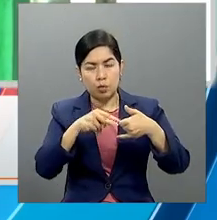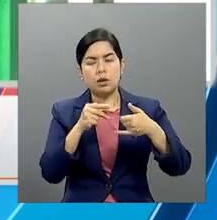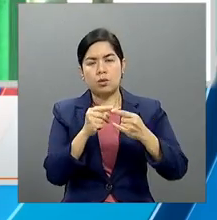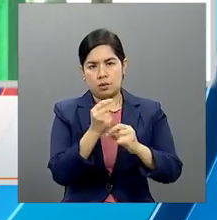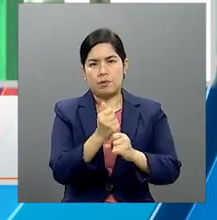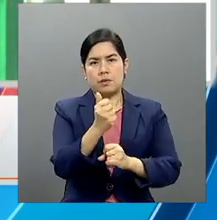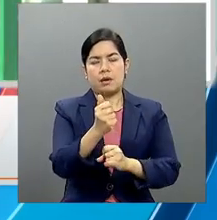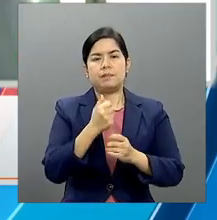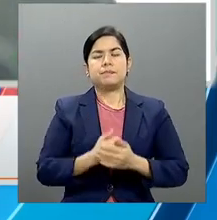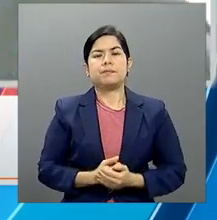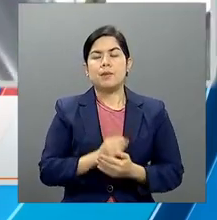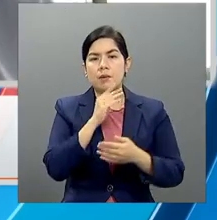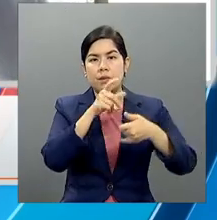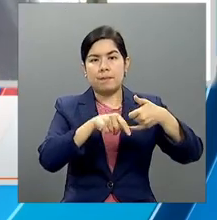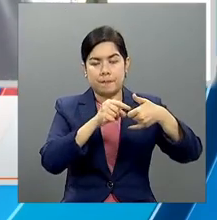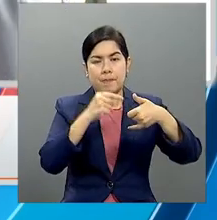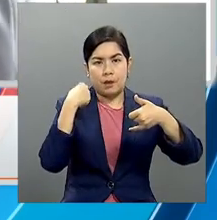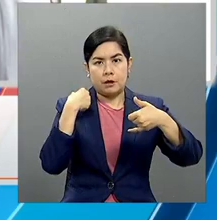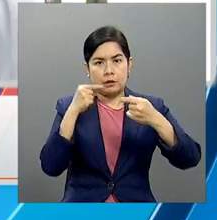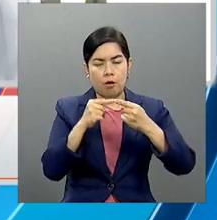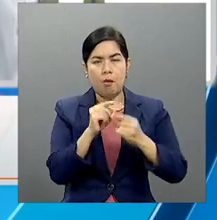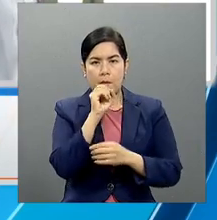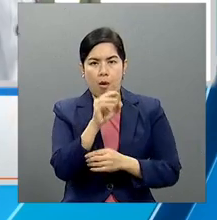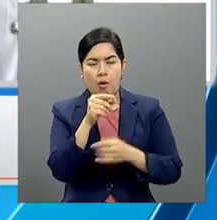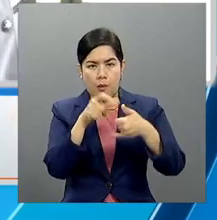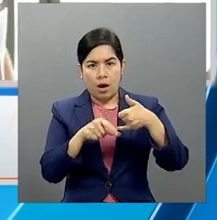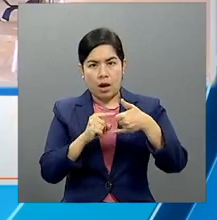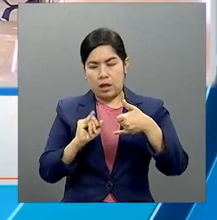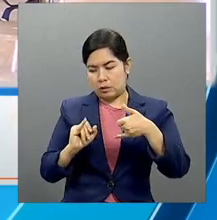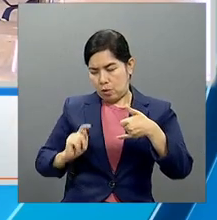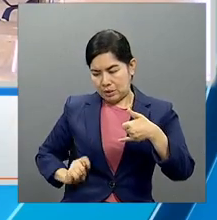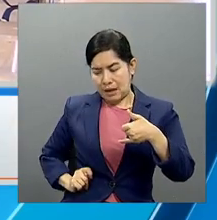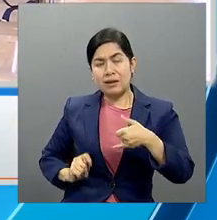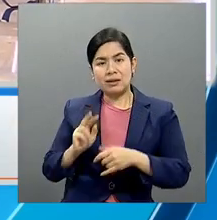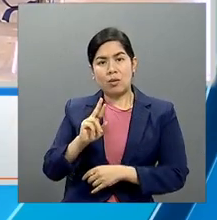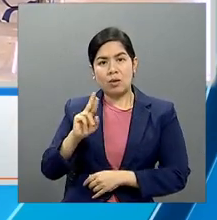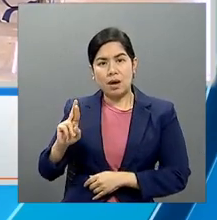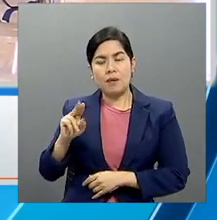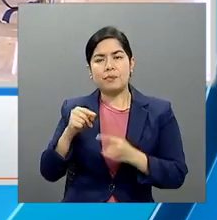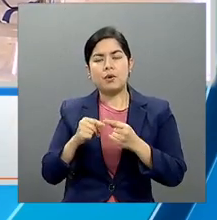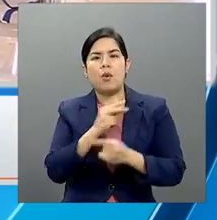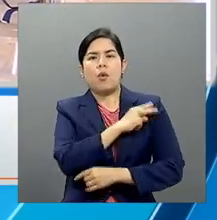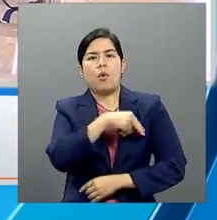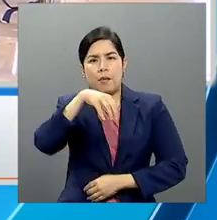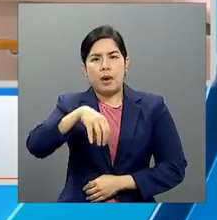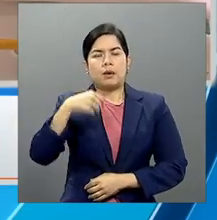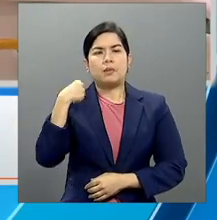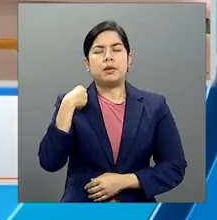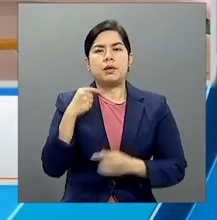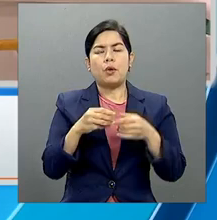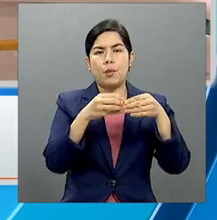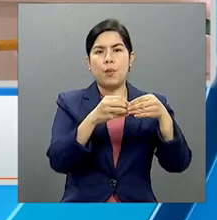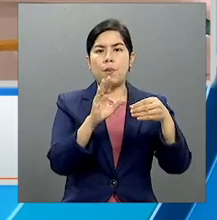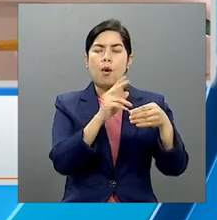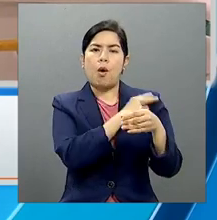อผู้ป่วยเนี่ยได้รับการวินิจฉัยแล้วว่าเป็นไตเรื้อรังทางโรงพยาบาลเนี่ยเขาก็จะมีการจัดคุณหมอเฉพาะทางในเรื่องของโร